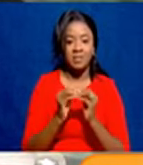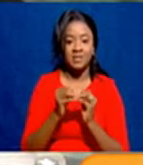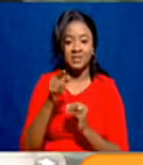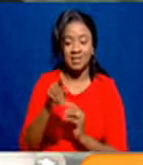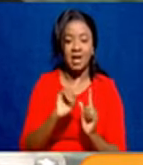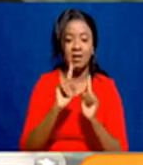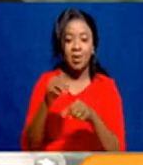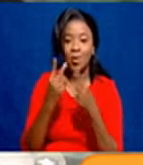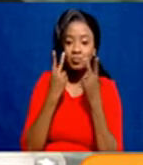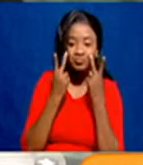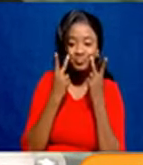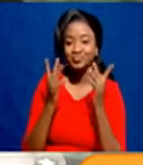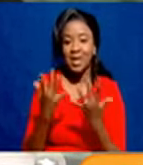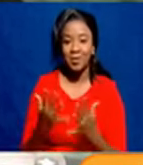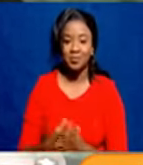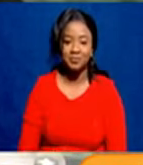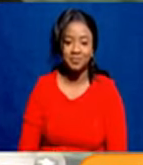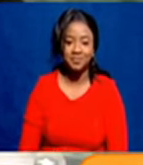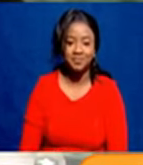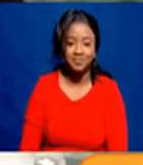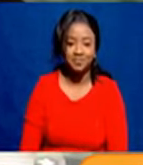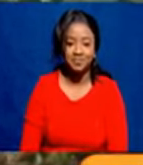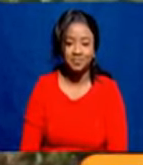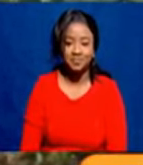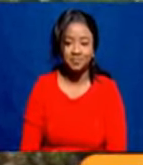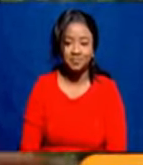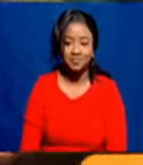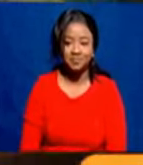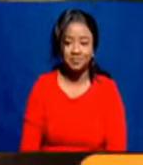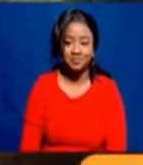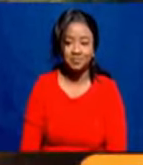hivyo maalum na hii hapa taarifa yake.